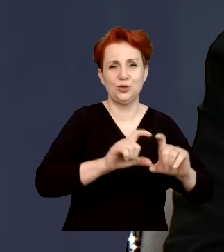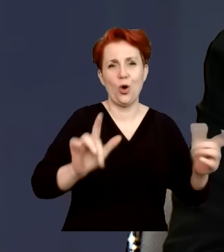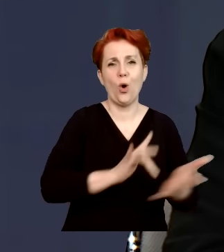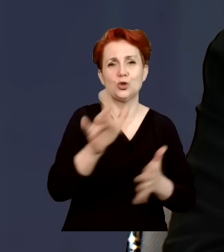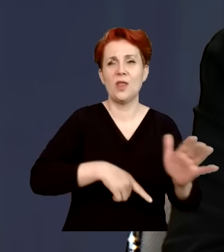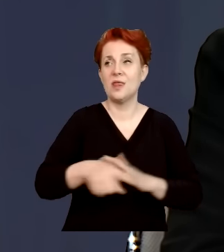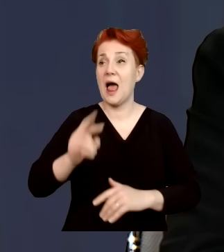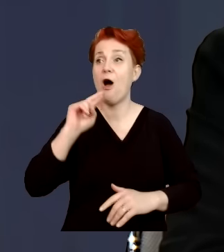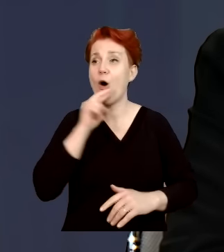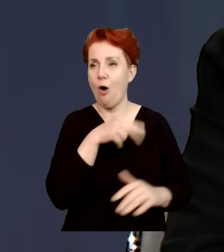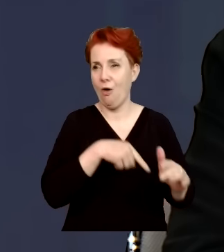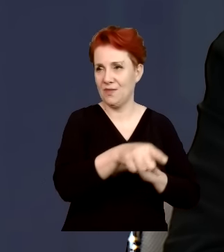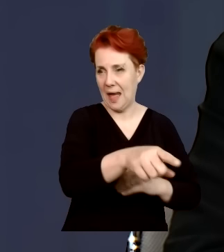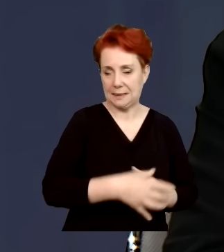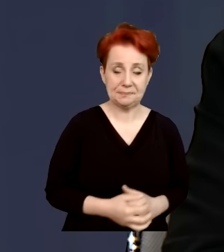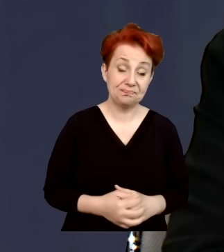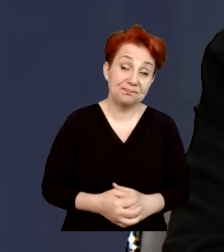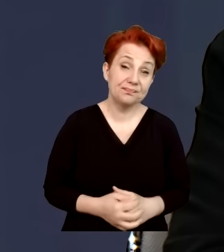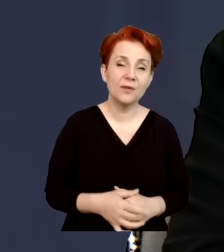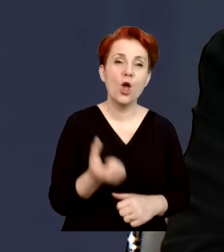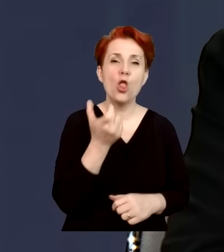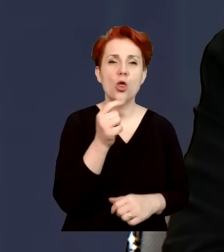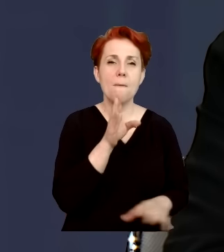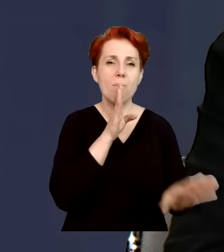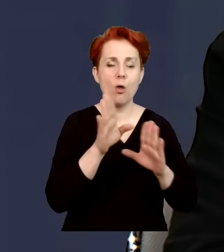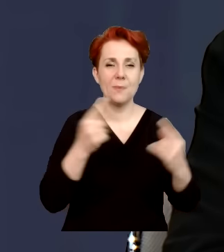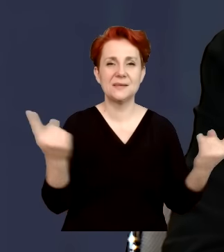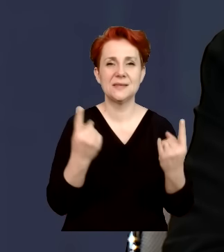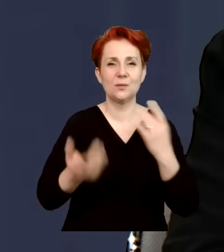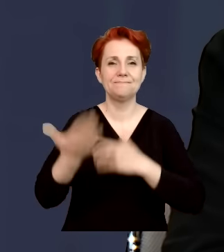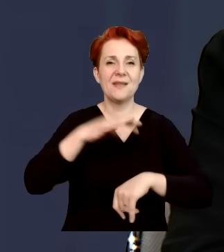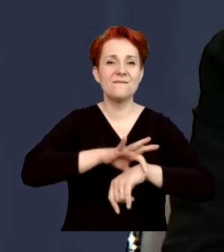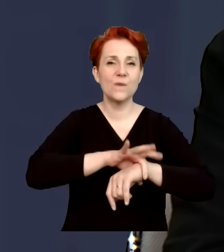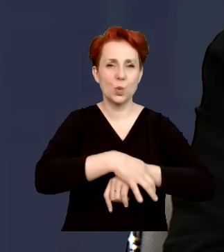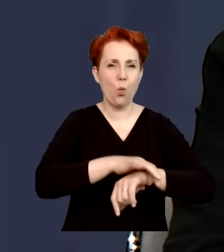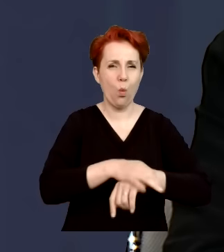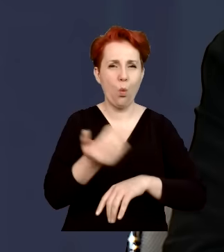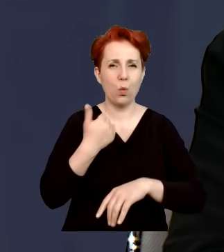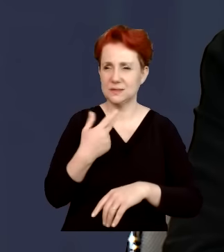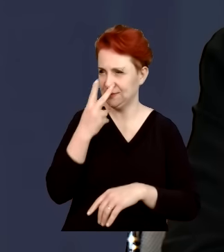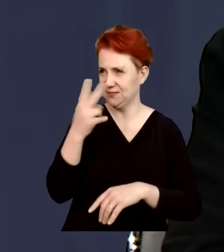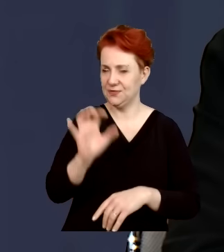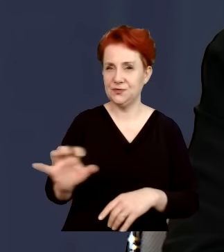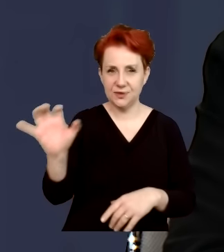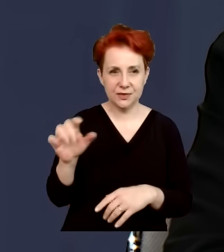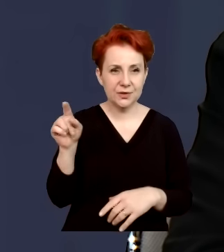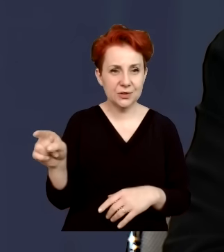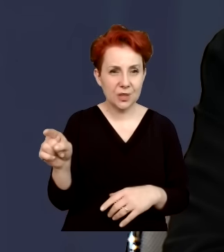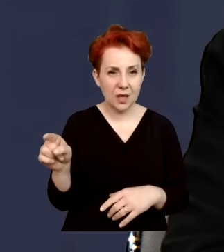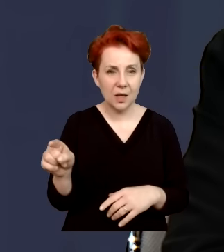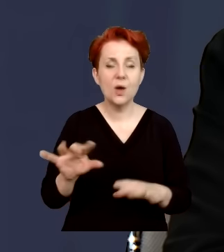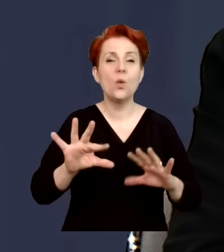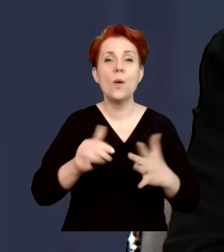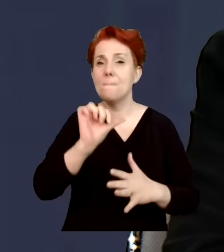że trochę przypomina mi to sytuację w Gruzji, którą swego czasu obserwowałam, bo jedną z